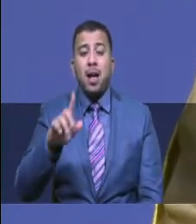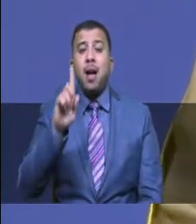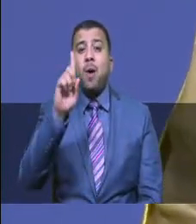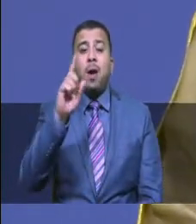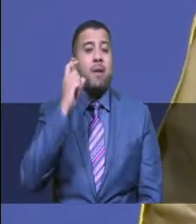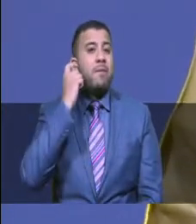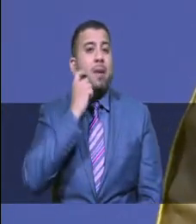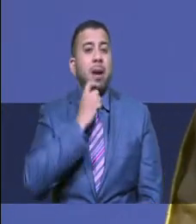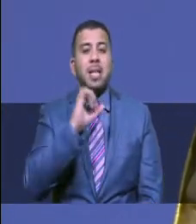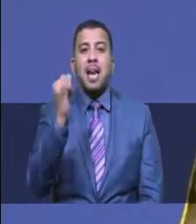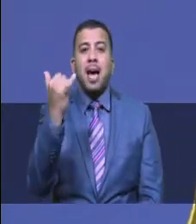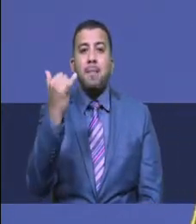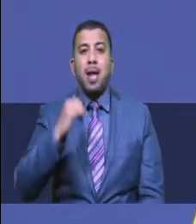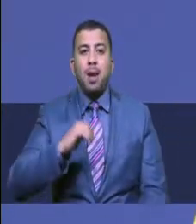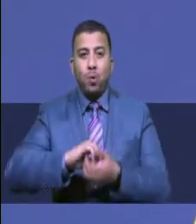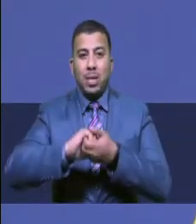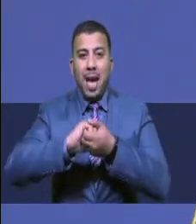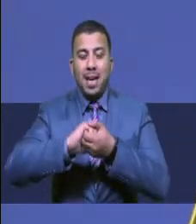الإمارات العربية المتحدة.